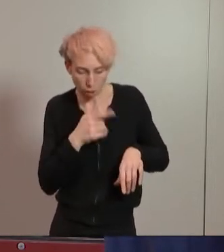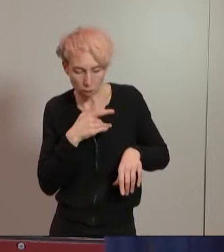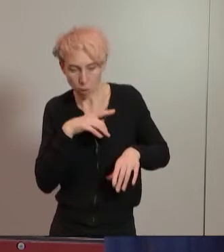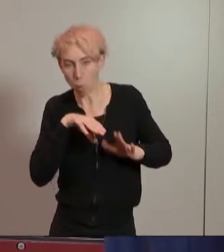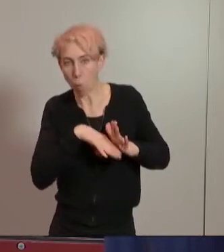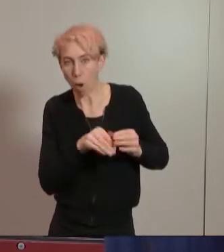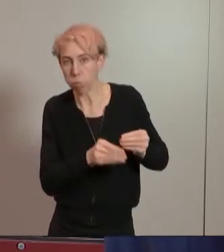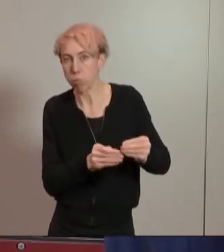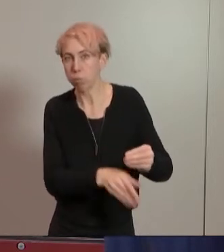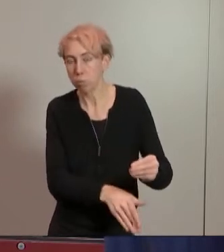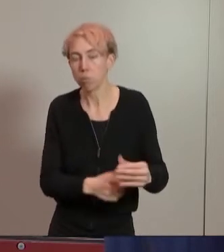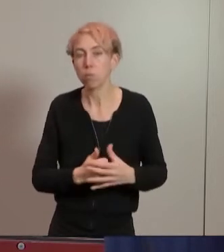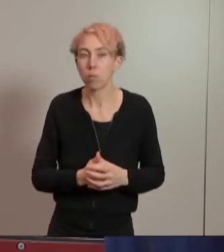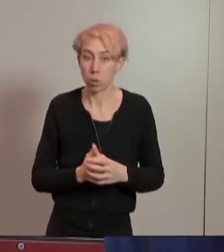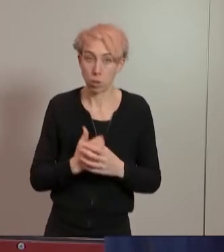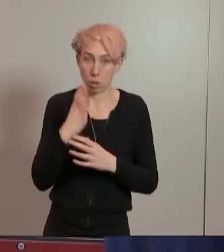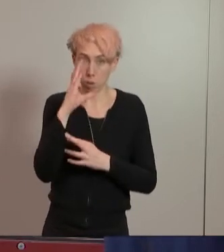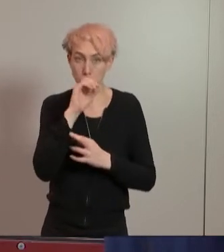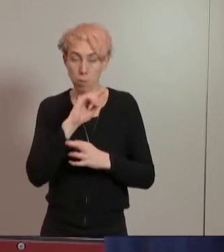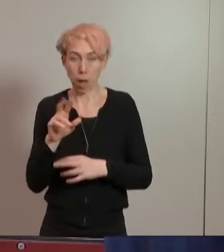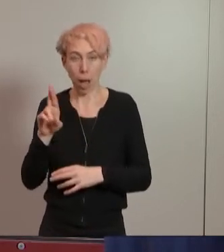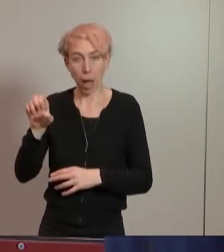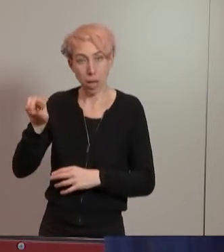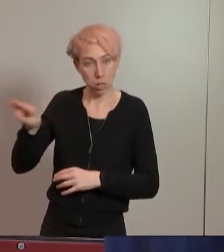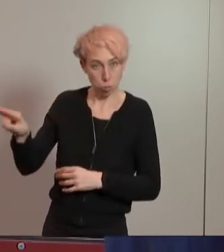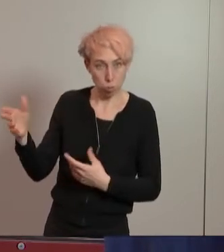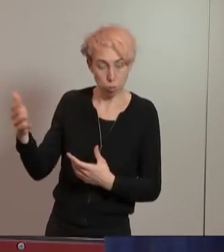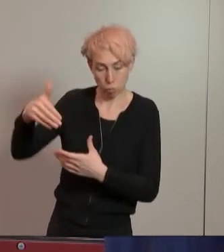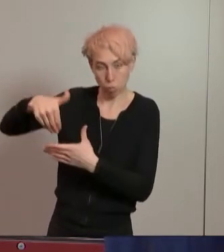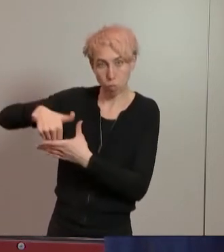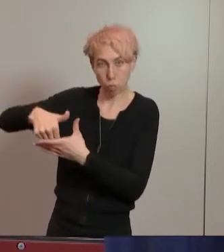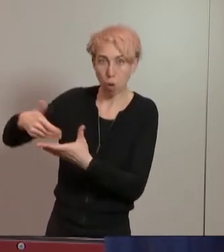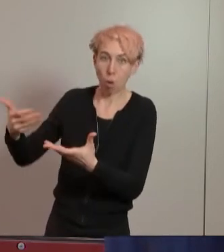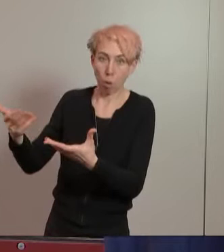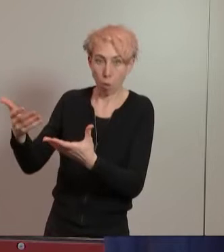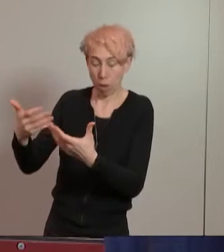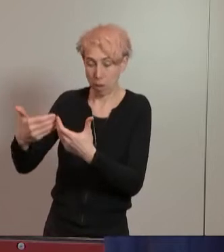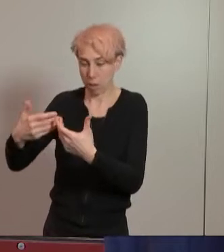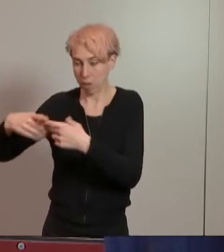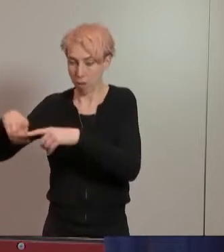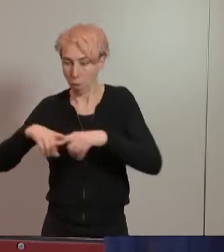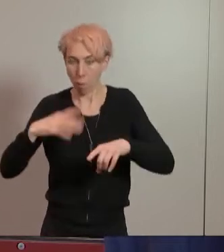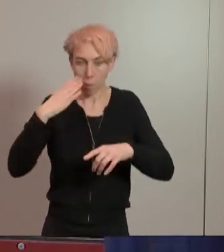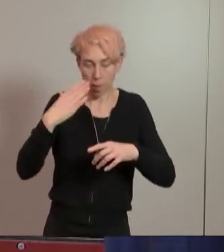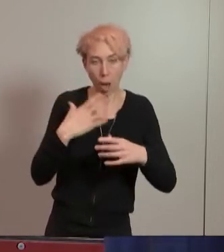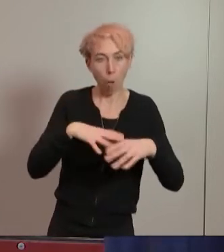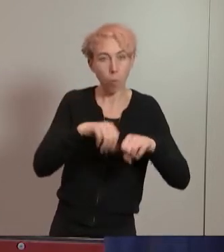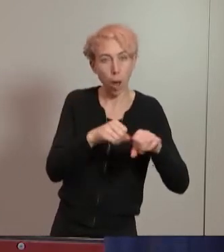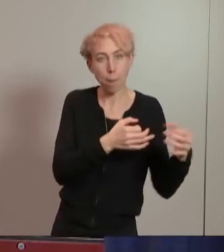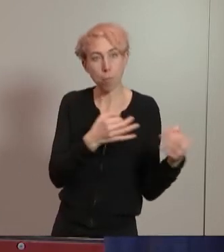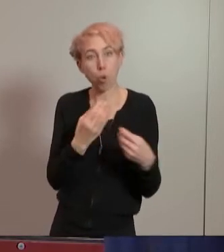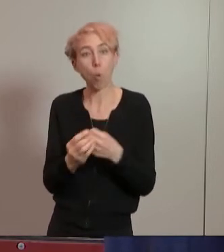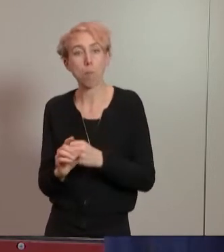reconduits. Pour rappel, le RSU opère une distinction selon qu'il s'agit ou non d'un emploi permanent. Les